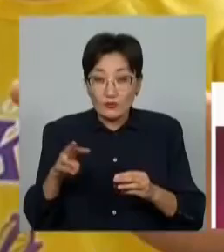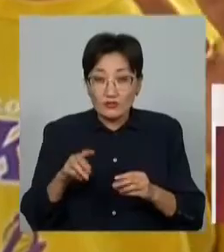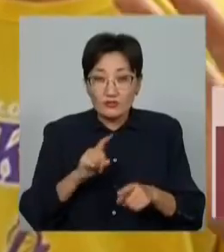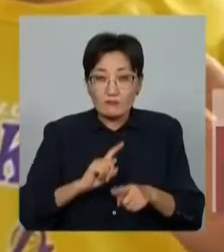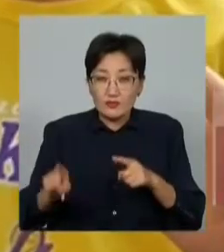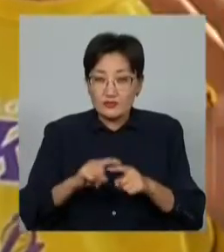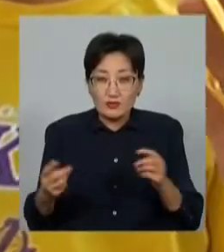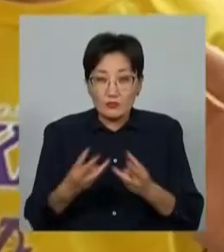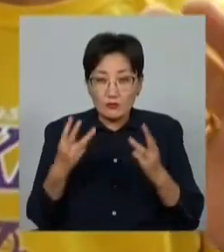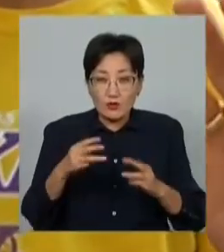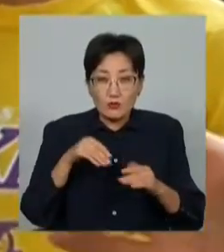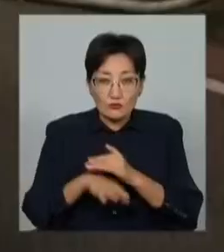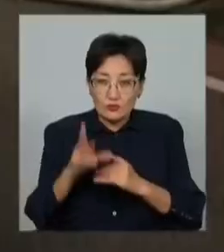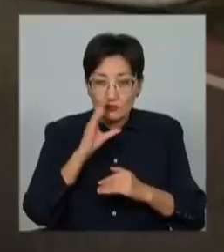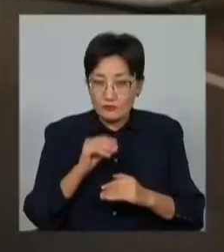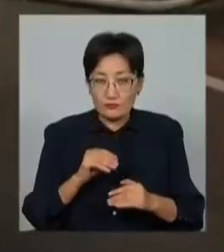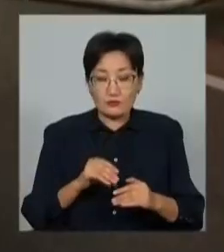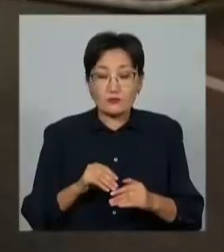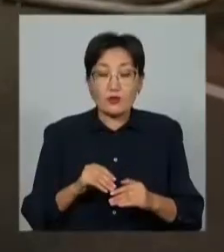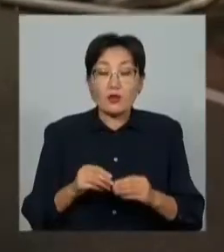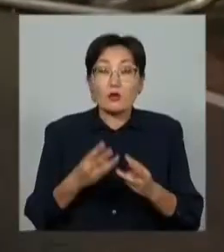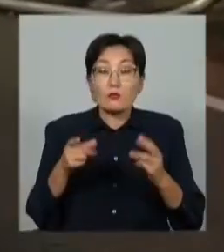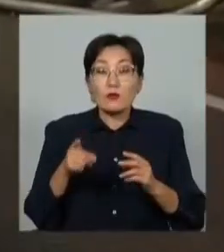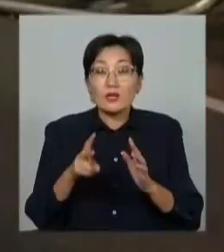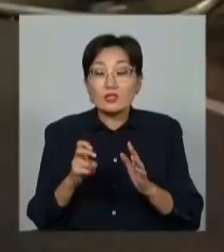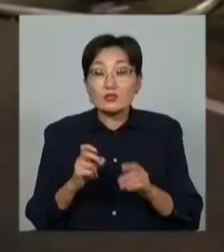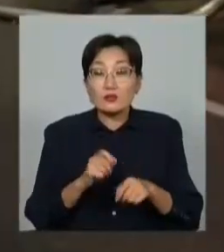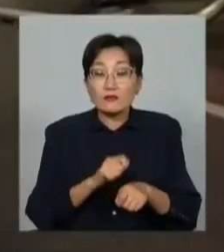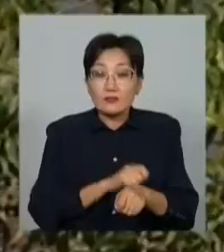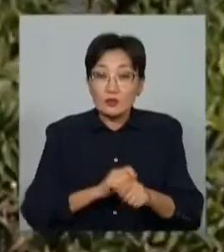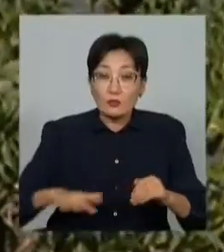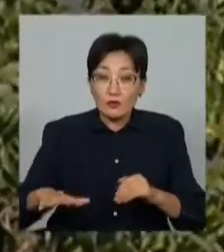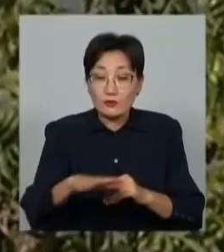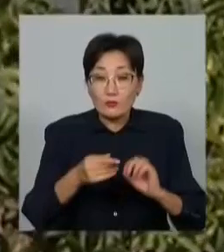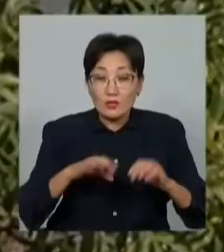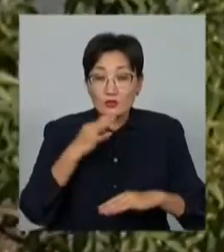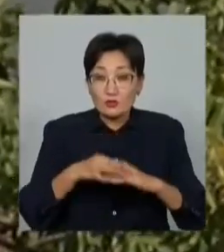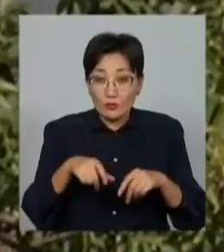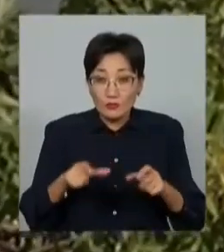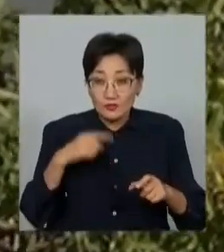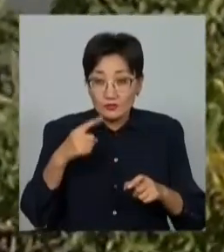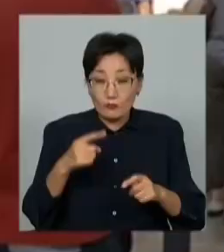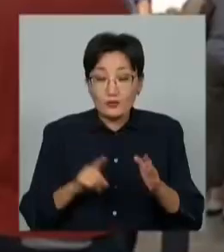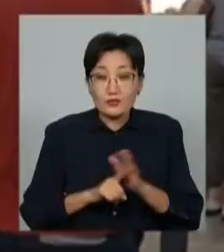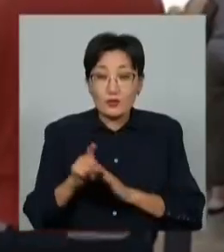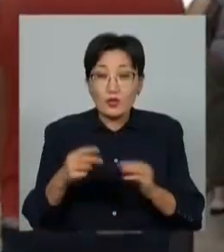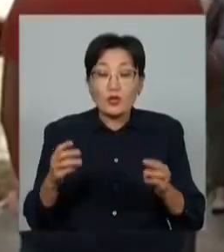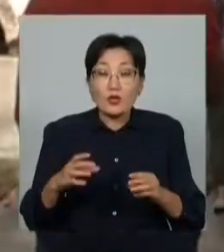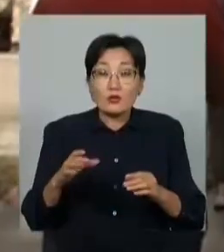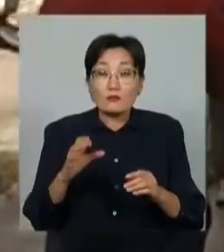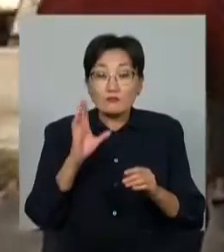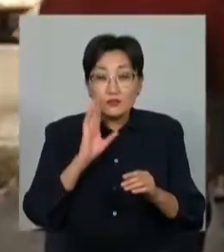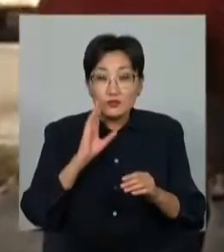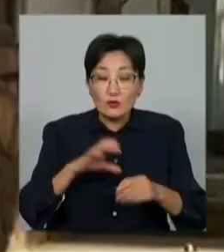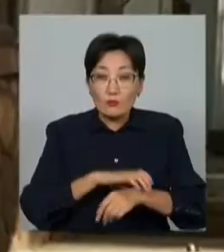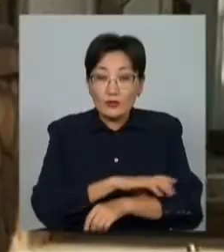кетті. Сыртқа шығып үлгердік. От көлемі 1200 шаршы метр аумақты қамтыған. Жауаптылардың сөзінше алғашқыда судың қысымы болмай,